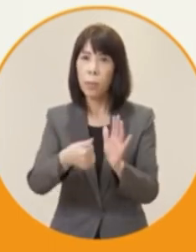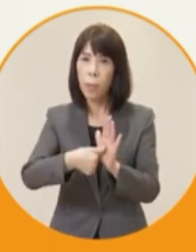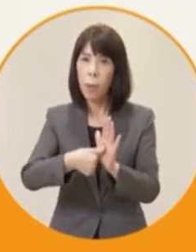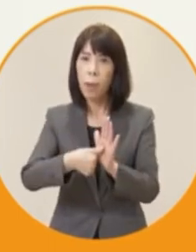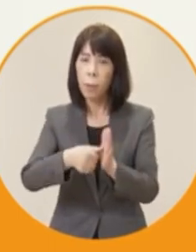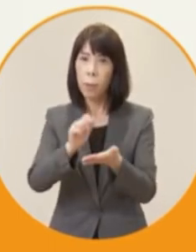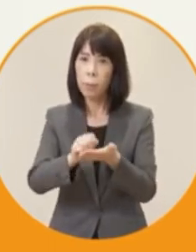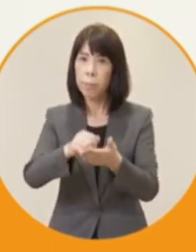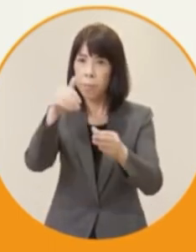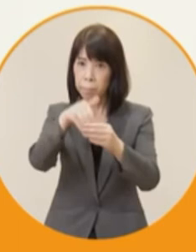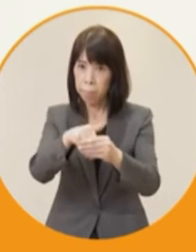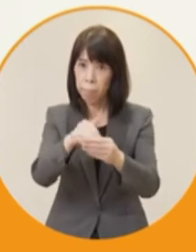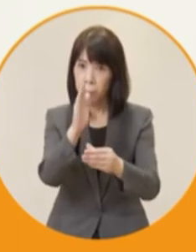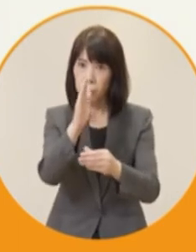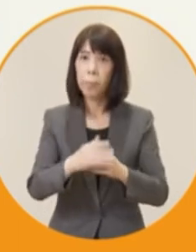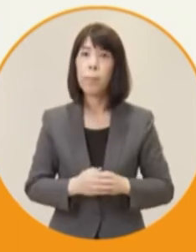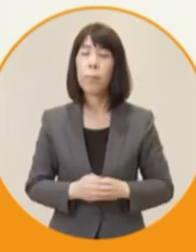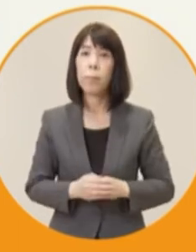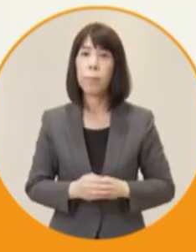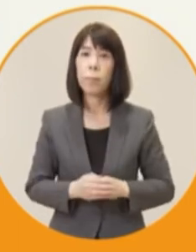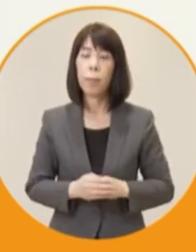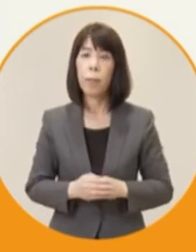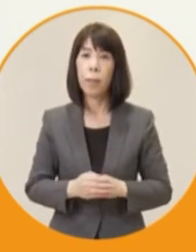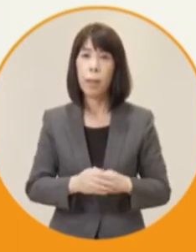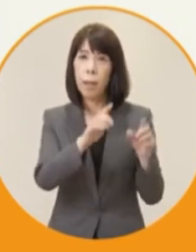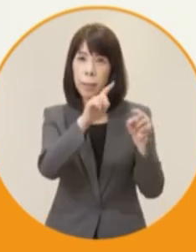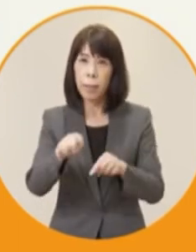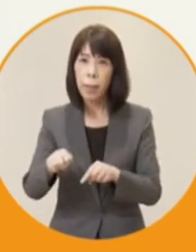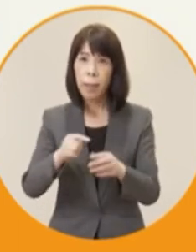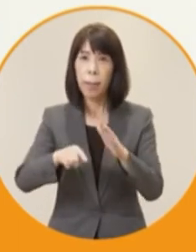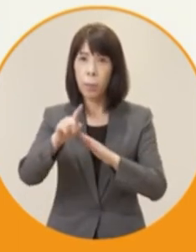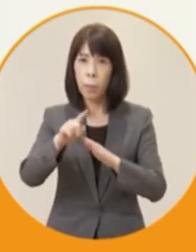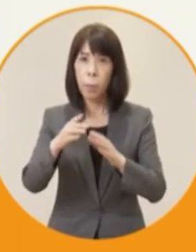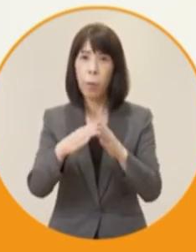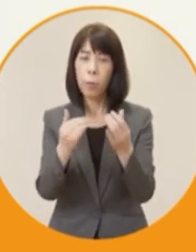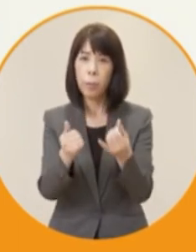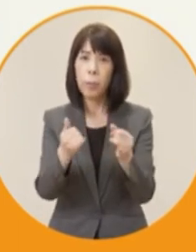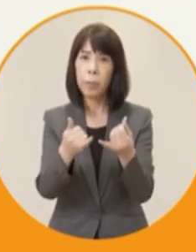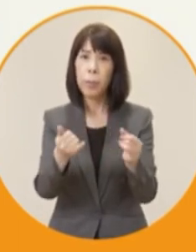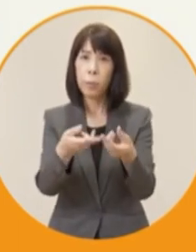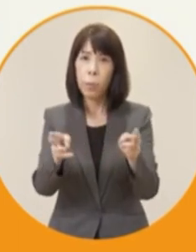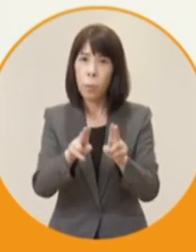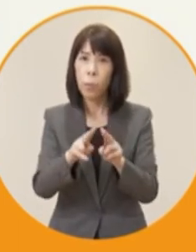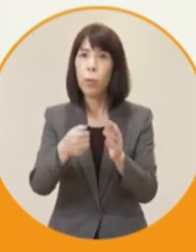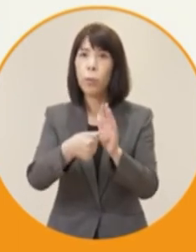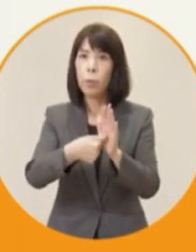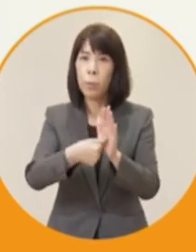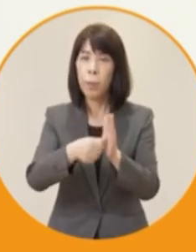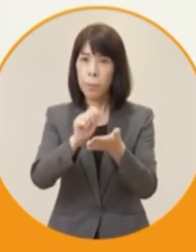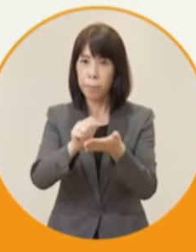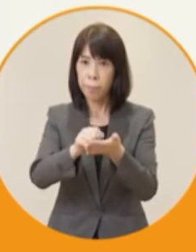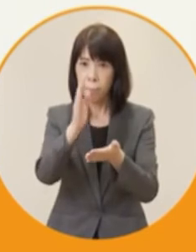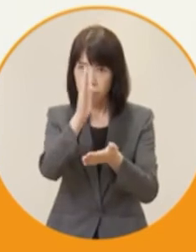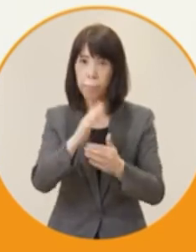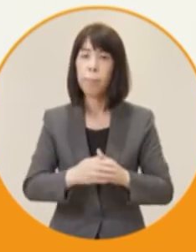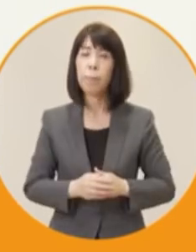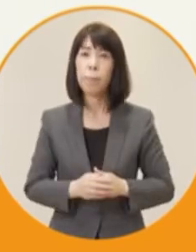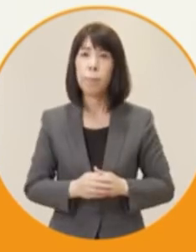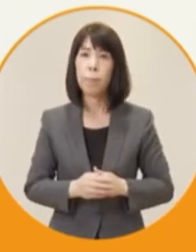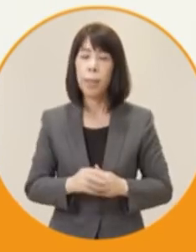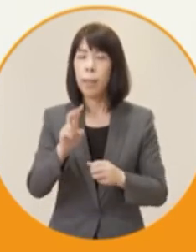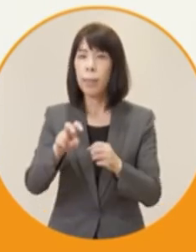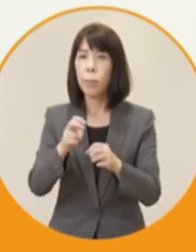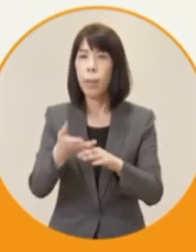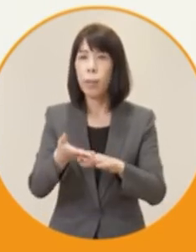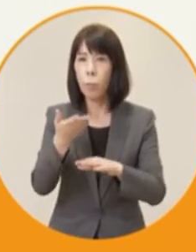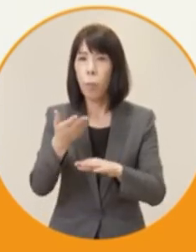一票を託してください。また比例代表も国民民主党にぜひお願いします。20